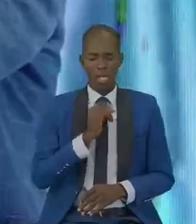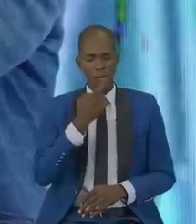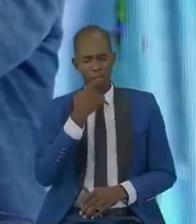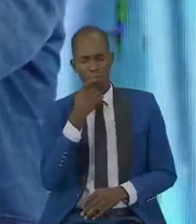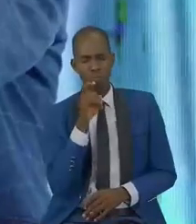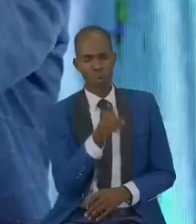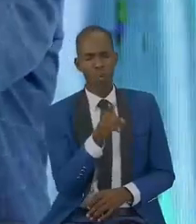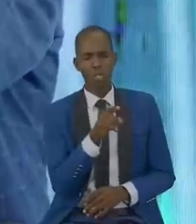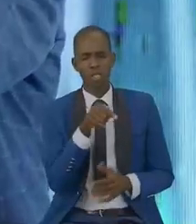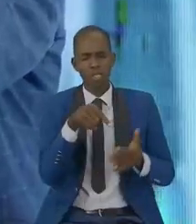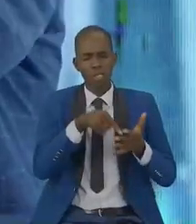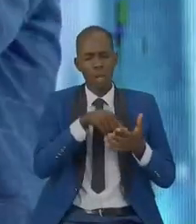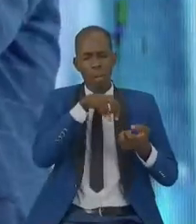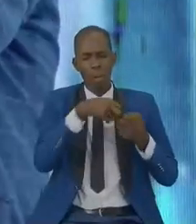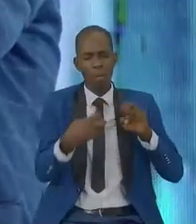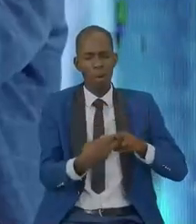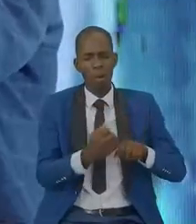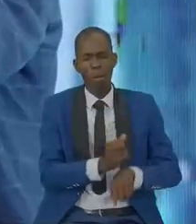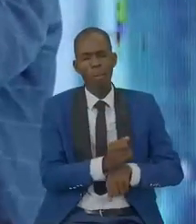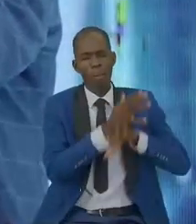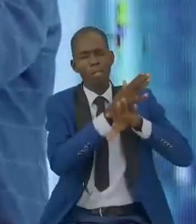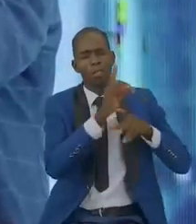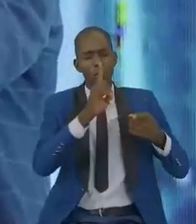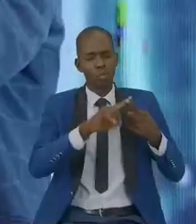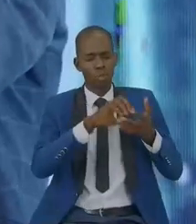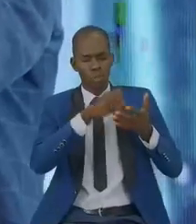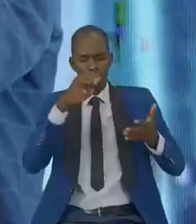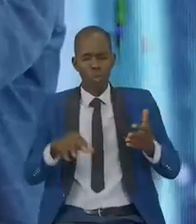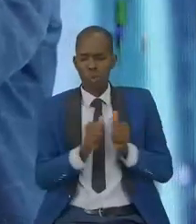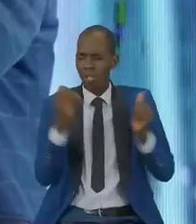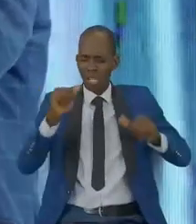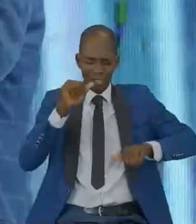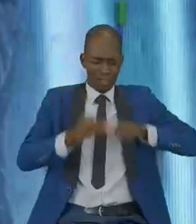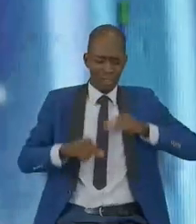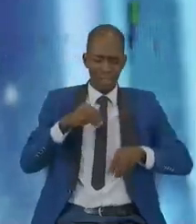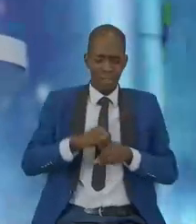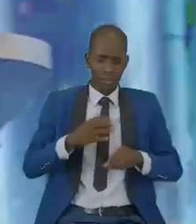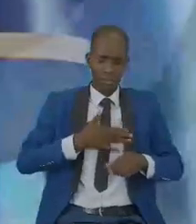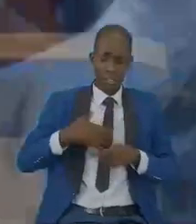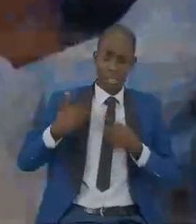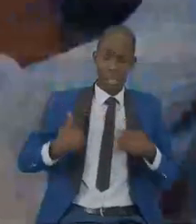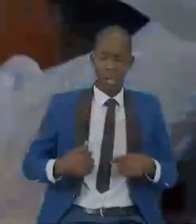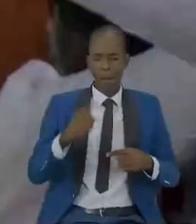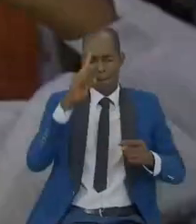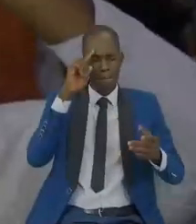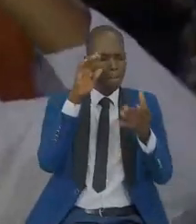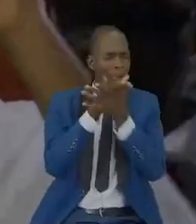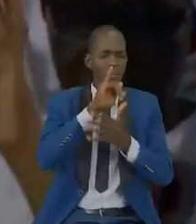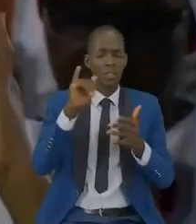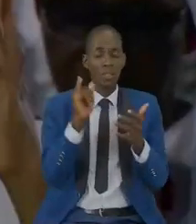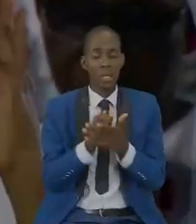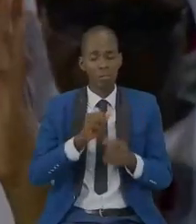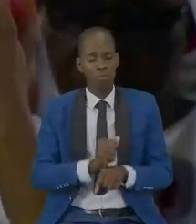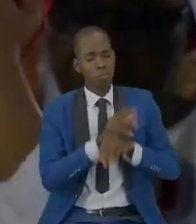je parle à cette montagne d'être transportée sans nul doute dans le